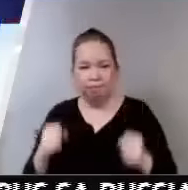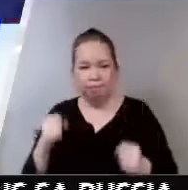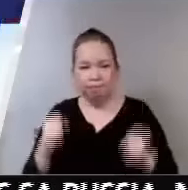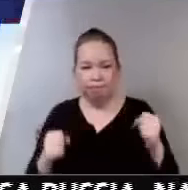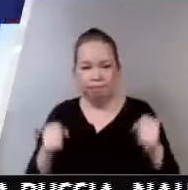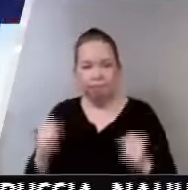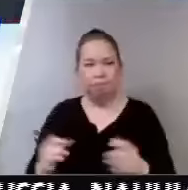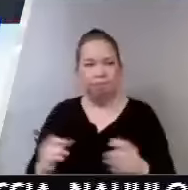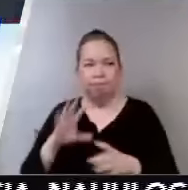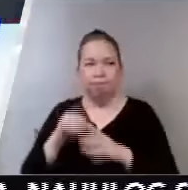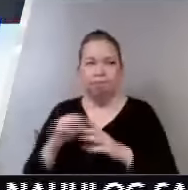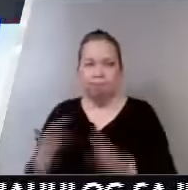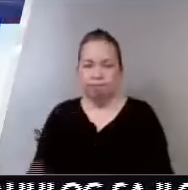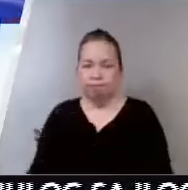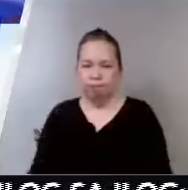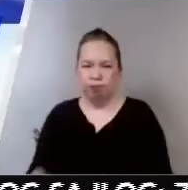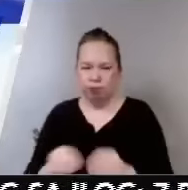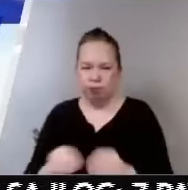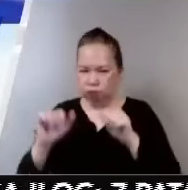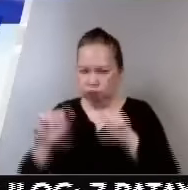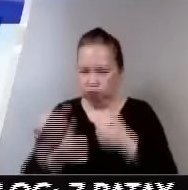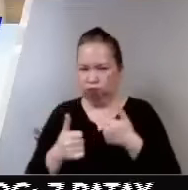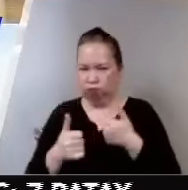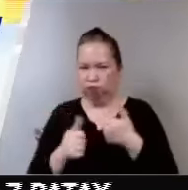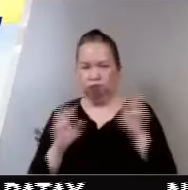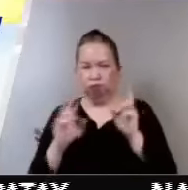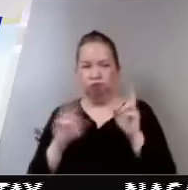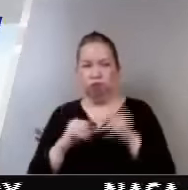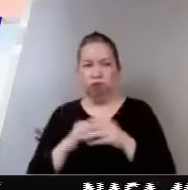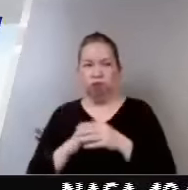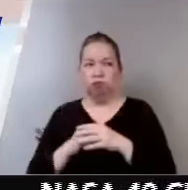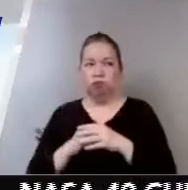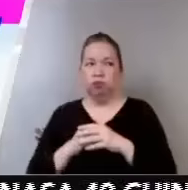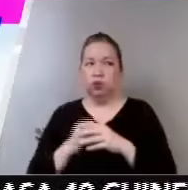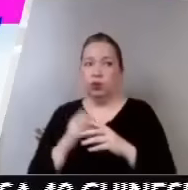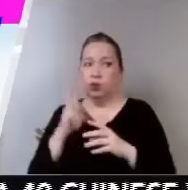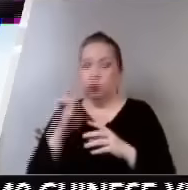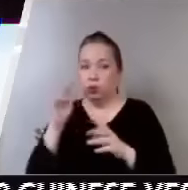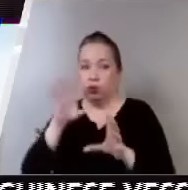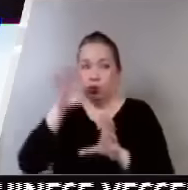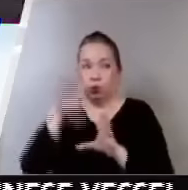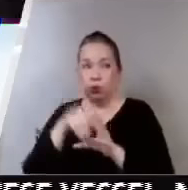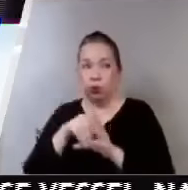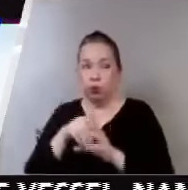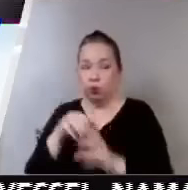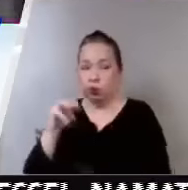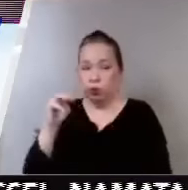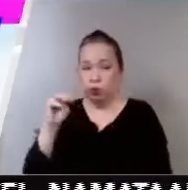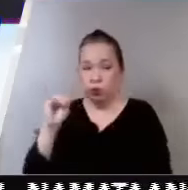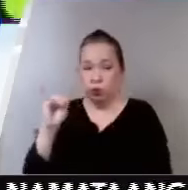Mas palaban ang runners. At ang bagong runner na si Miguel Tan Felix, sasalang sa